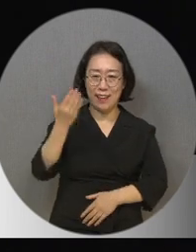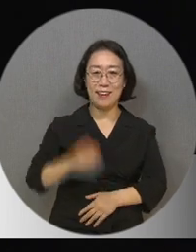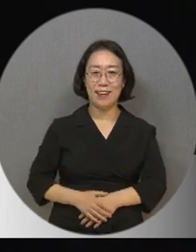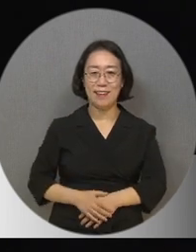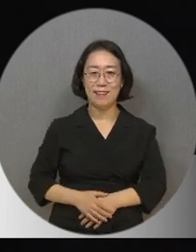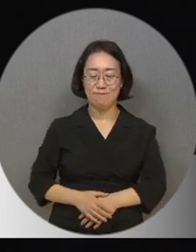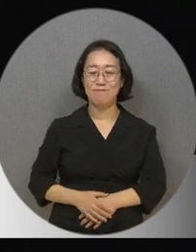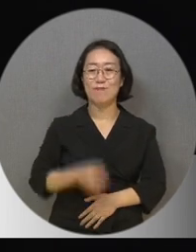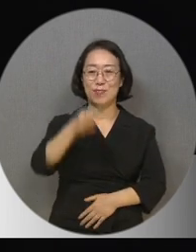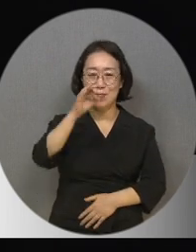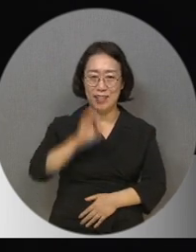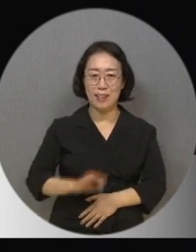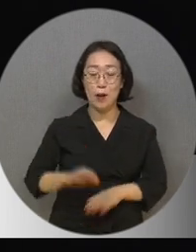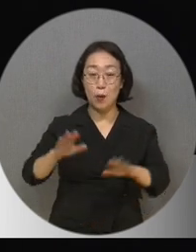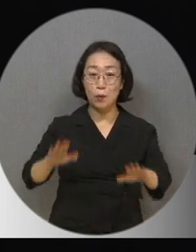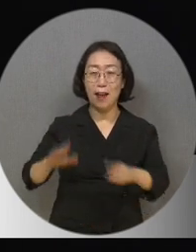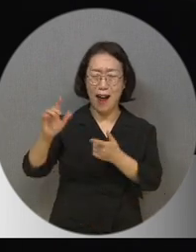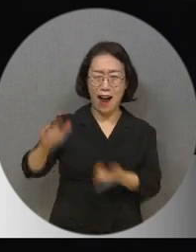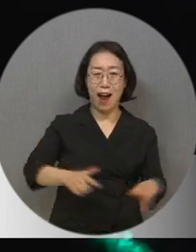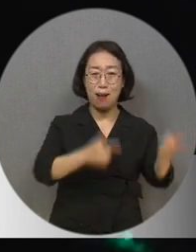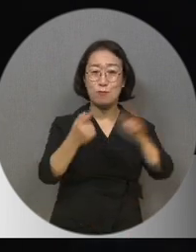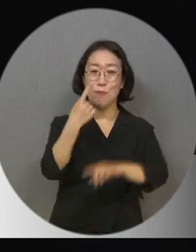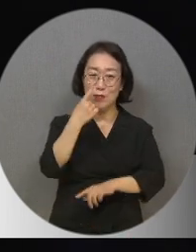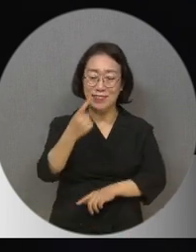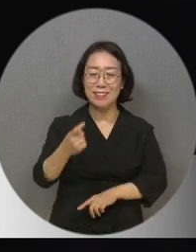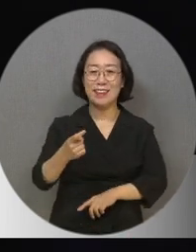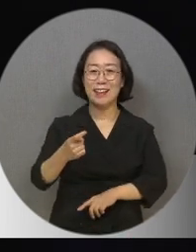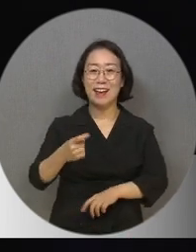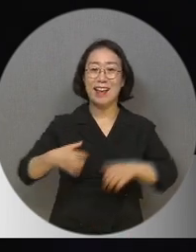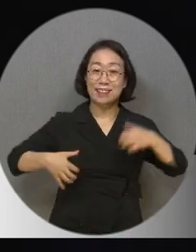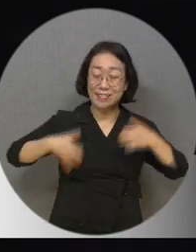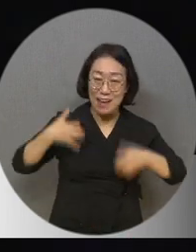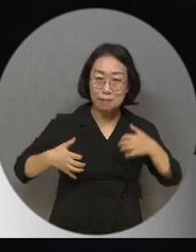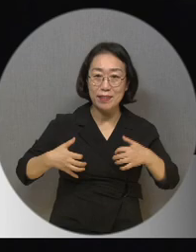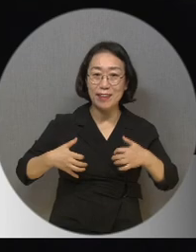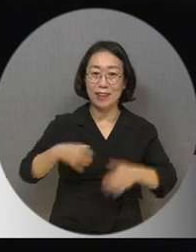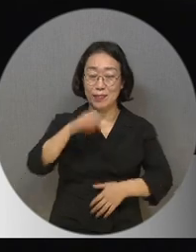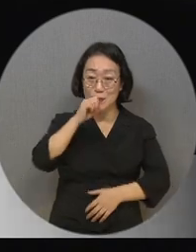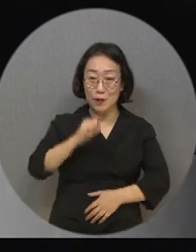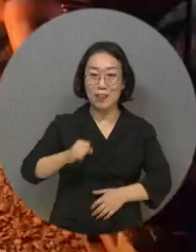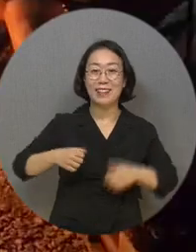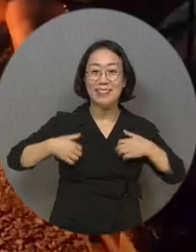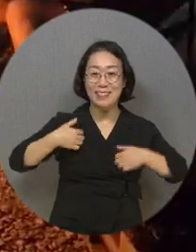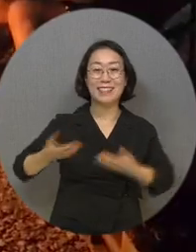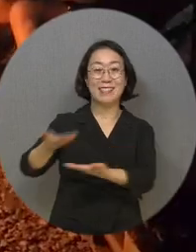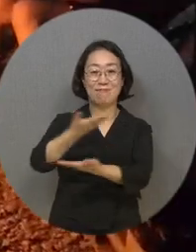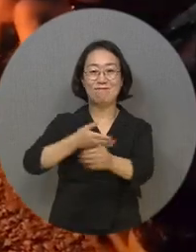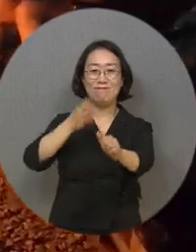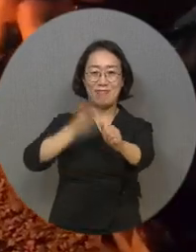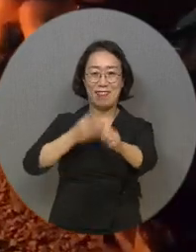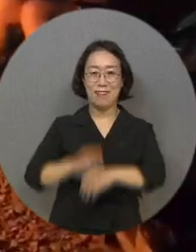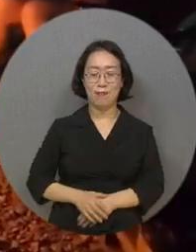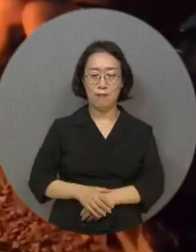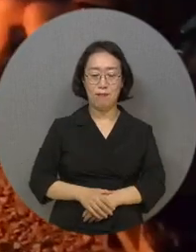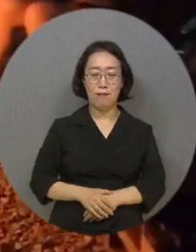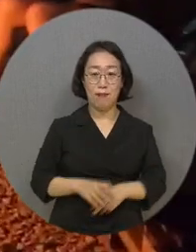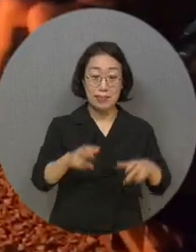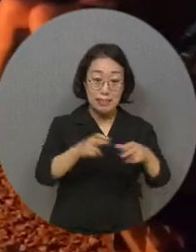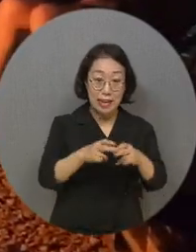너무 유익하고요. 오늘 하루 멋지게, 신나게, 재밌게 즐기세요. 자녀들은